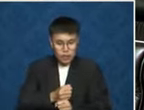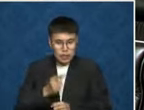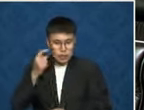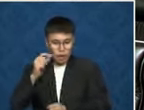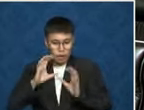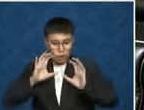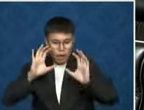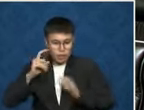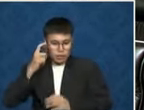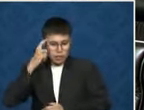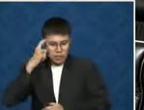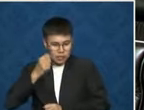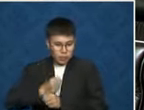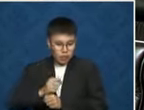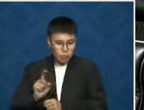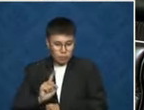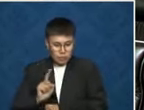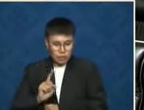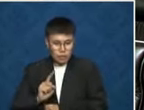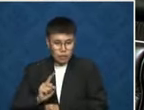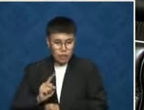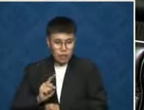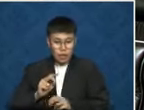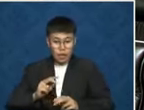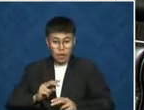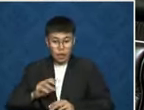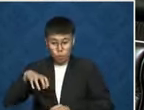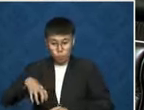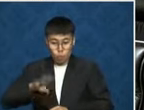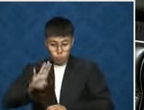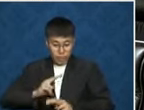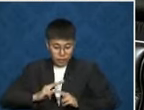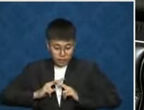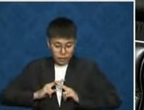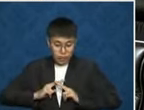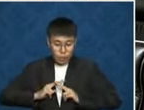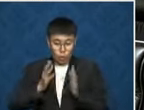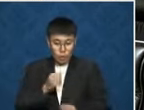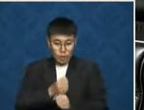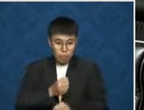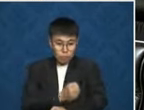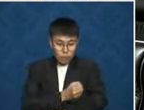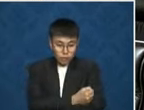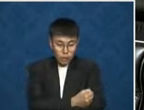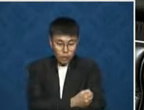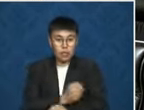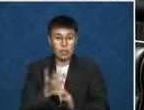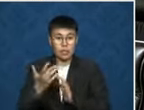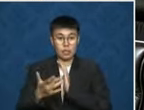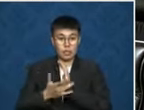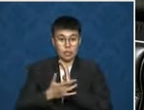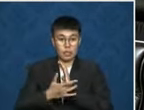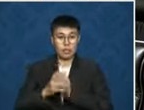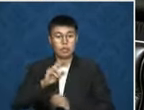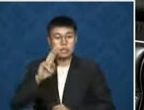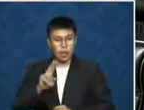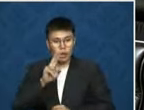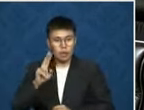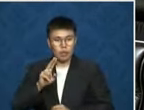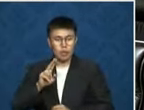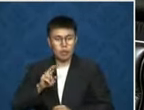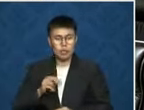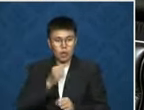ก็คือทำยังไงที่จะทำให้ภาคเอกชนต่างๆนะครับหรือว่าแรงงานต่างๆสามารถที่จะเอาเทคโนโลยี AI เนี่ยมาใช้ในการเพิ่มผลิตภ